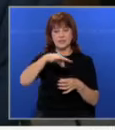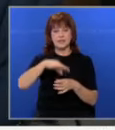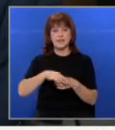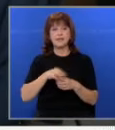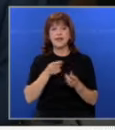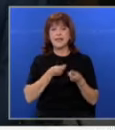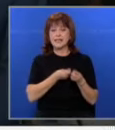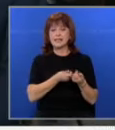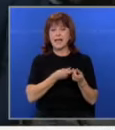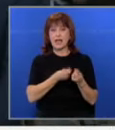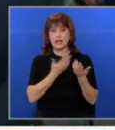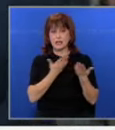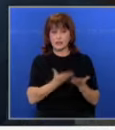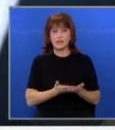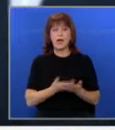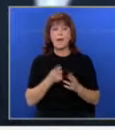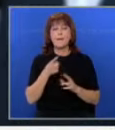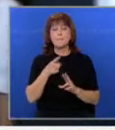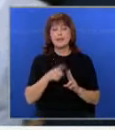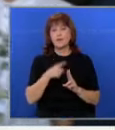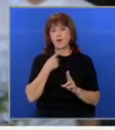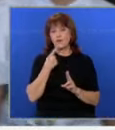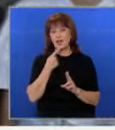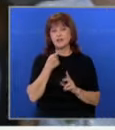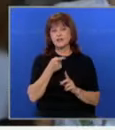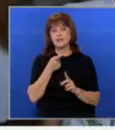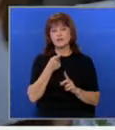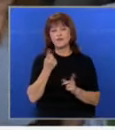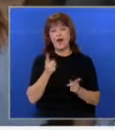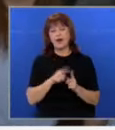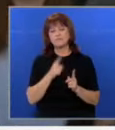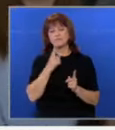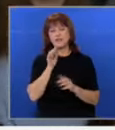него. Кирил Петков го определи като символ на бъдещето и споделената отговорност.